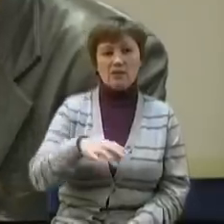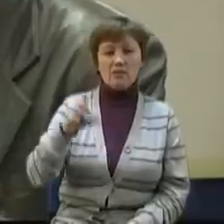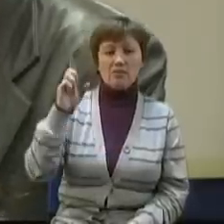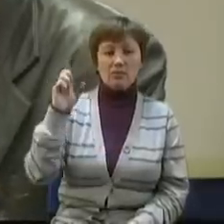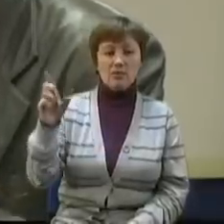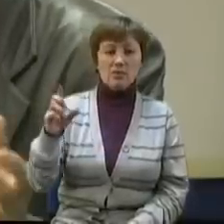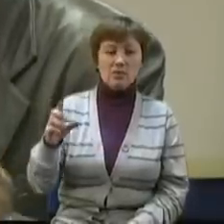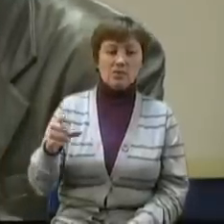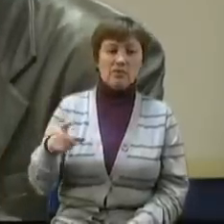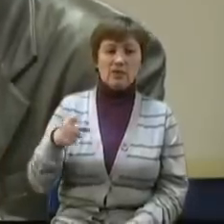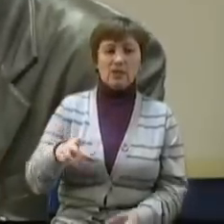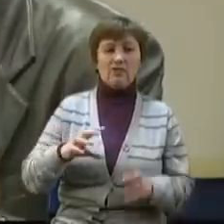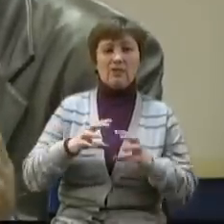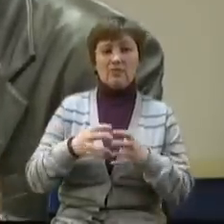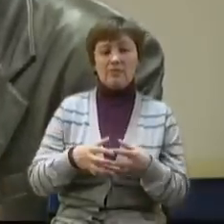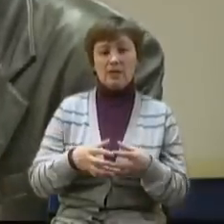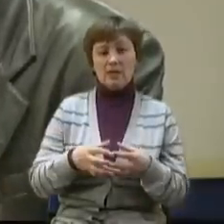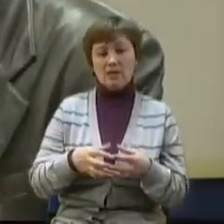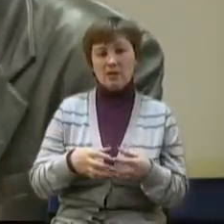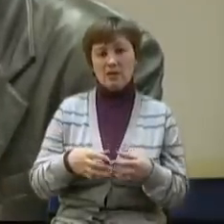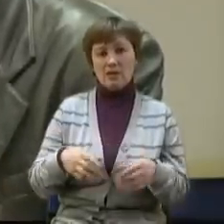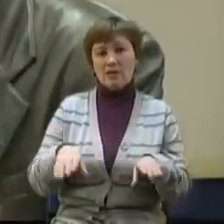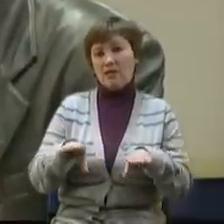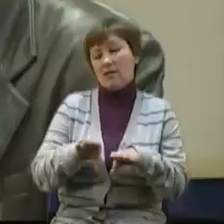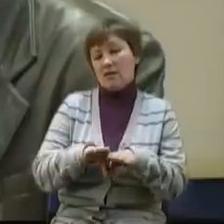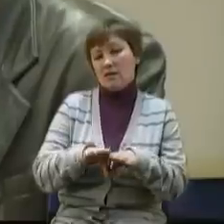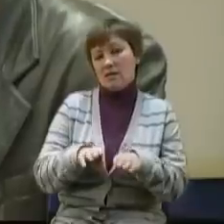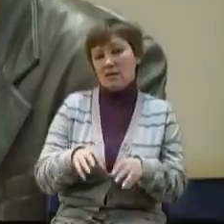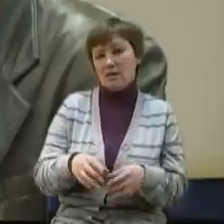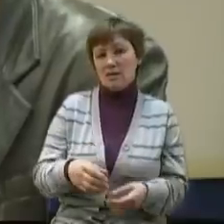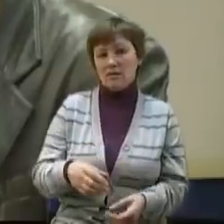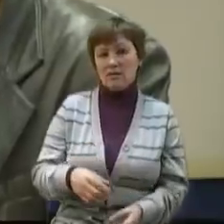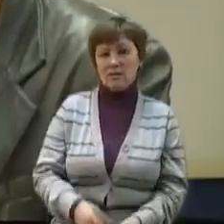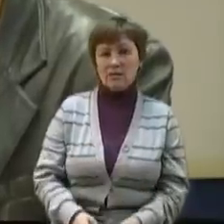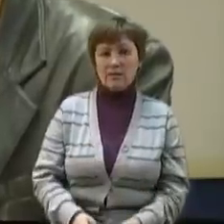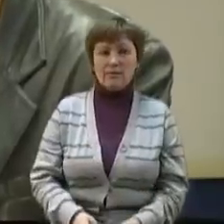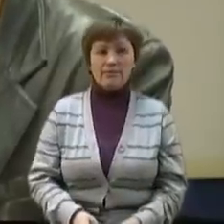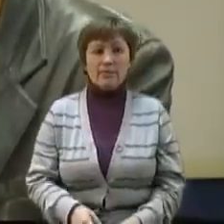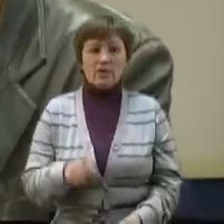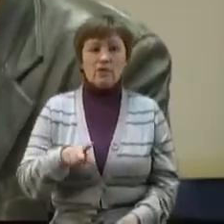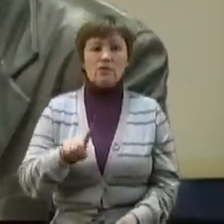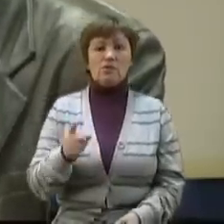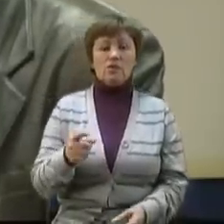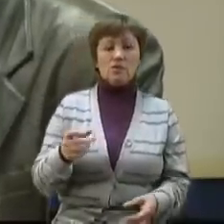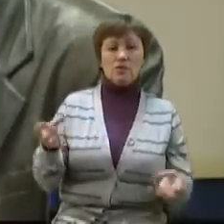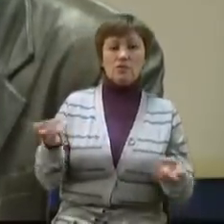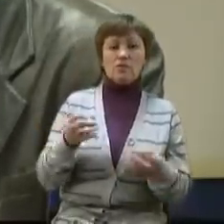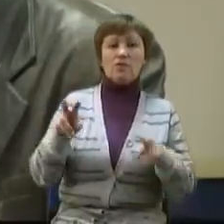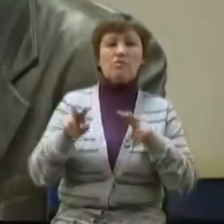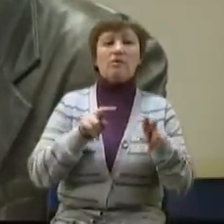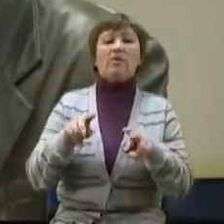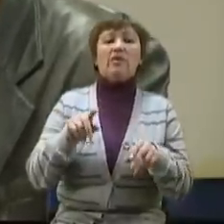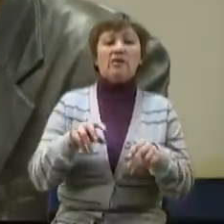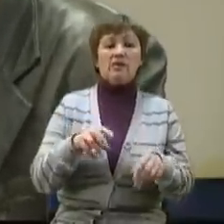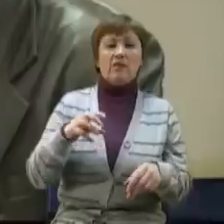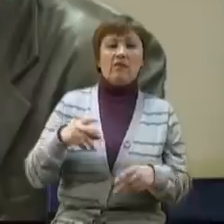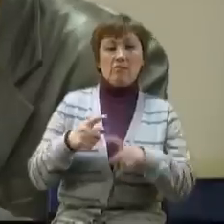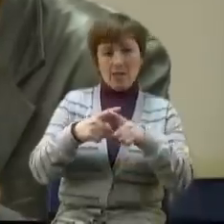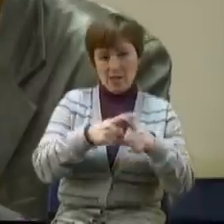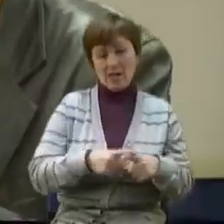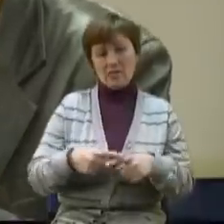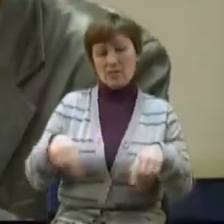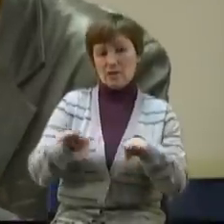Божьего, и этого мира, они как бы в одном ключе. И думаю, что то, что можно или нужно проповедовать в Беларуси, то